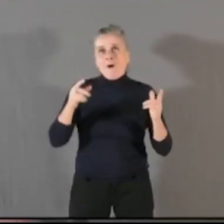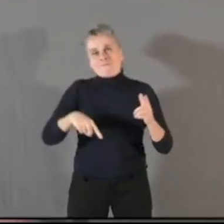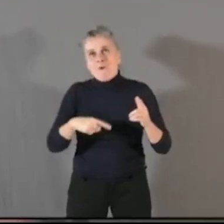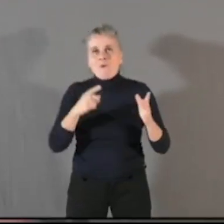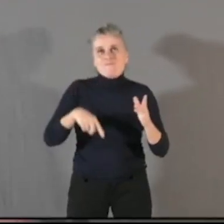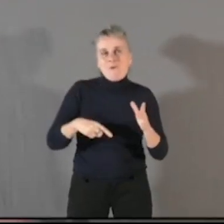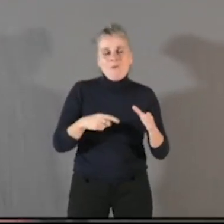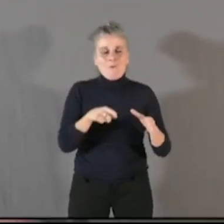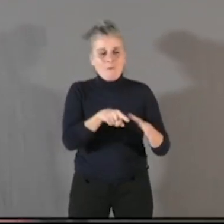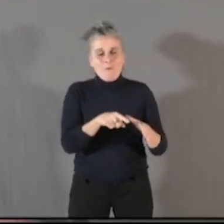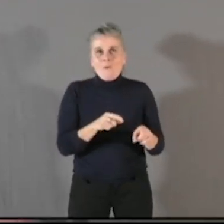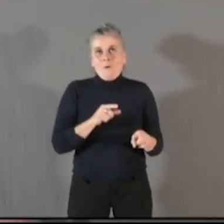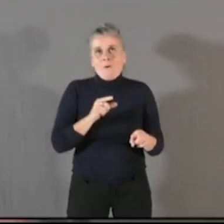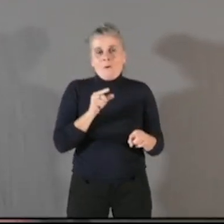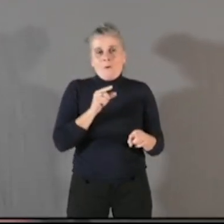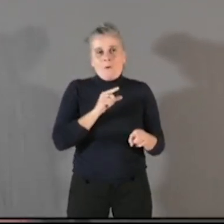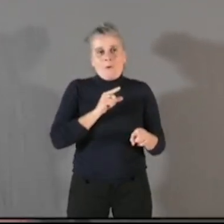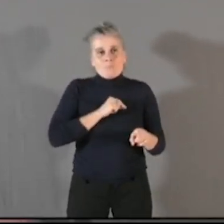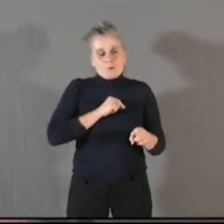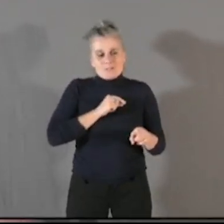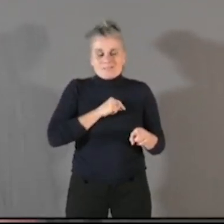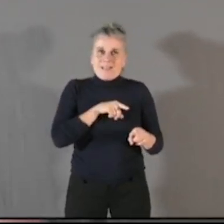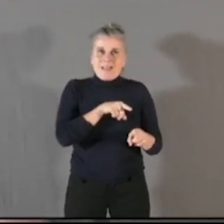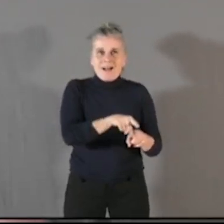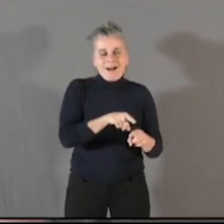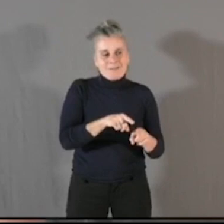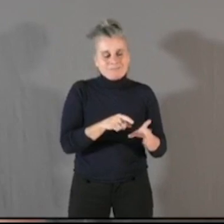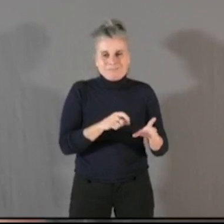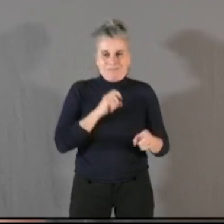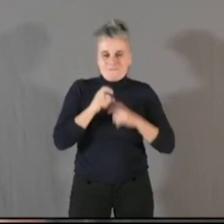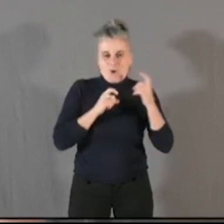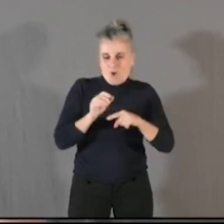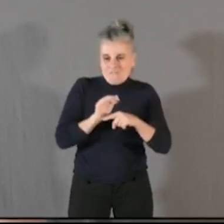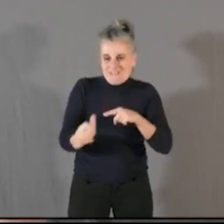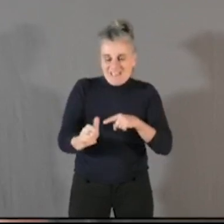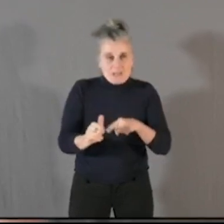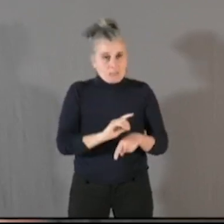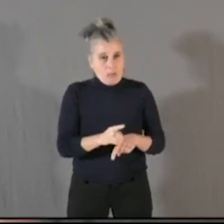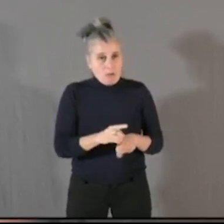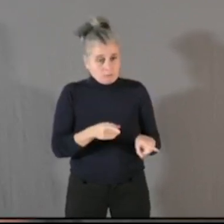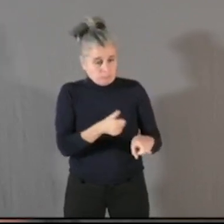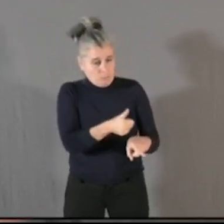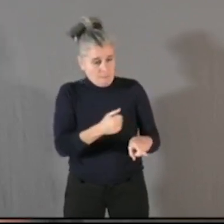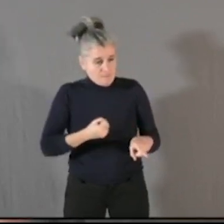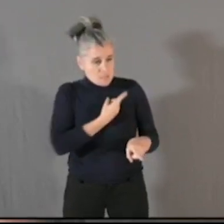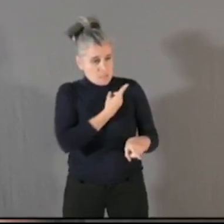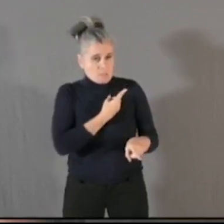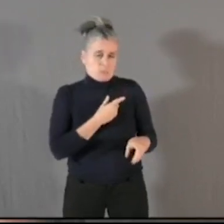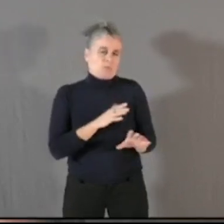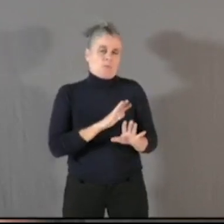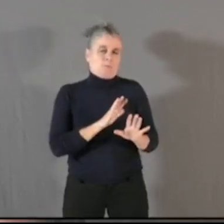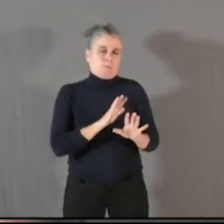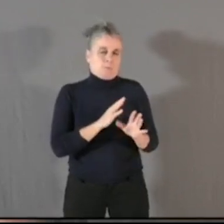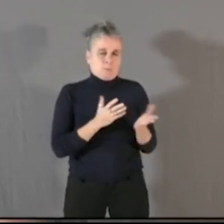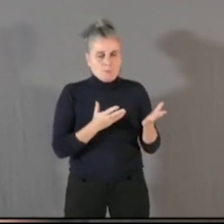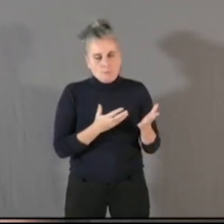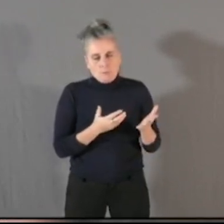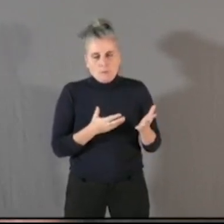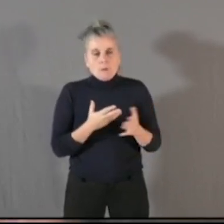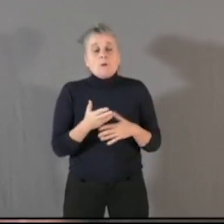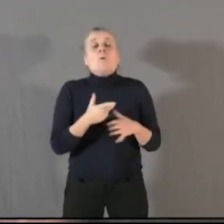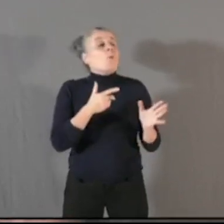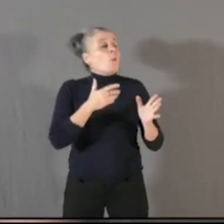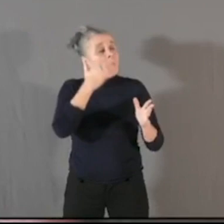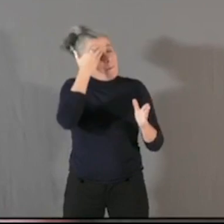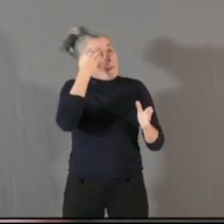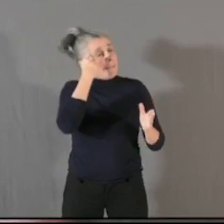sont les policiers qui sont les auteurs de violences alors qu'ils en sont les victimes. Bon voilà, ça mérite d'être clair, vous nous rappelez votre